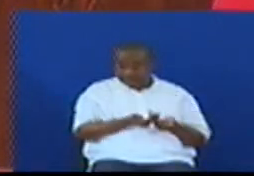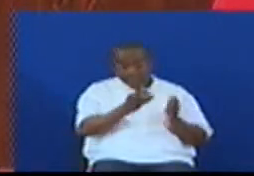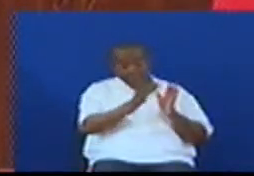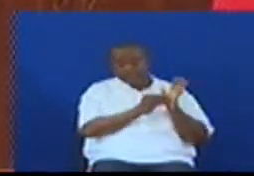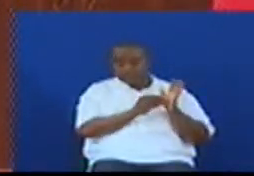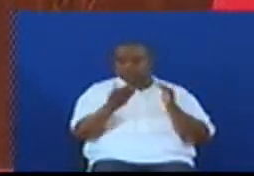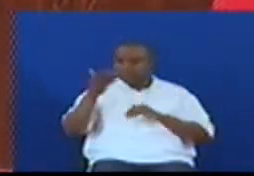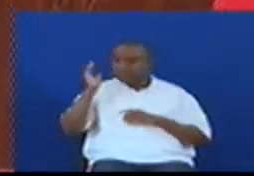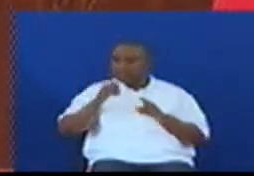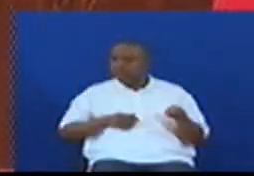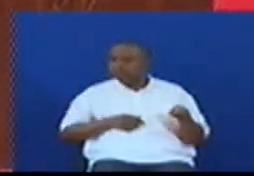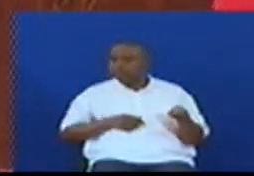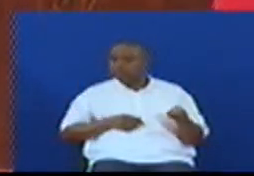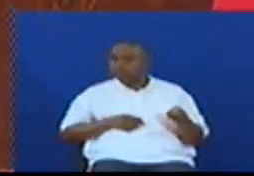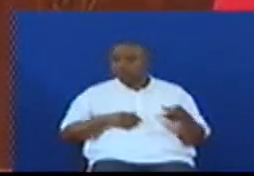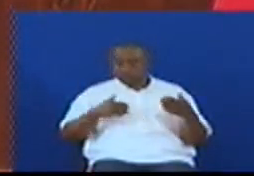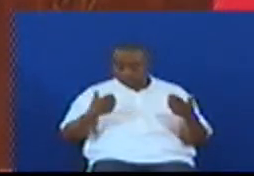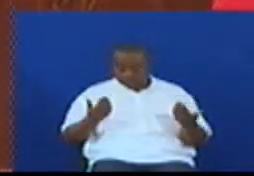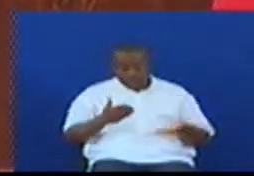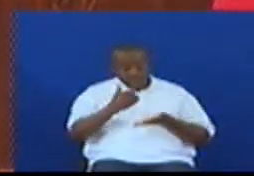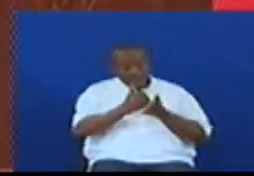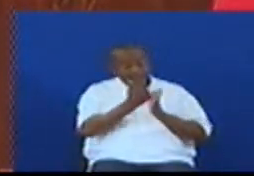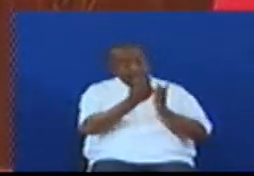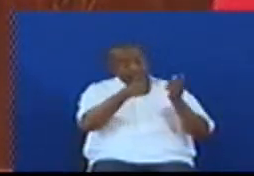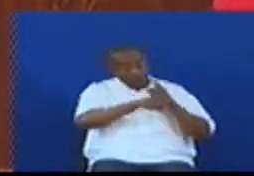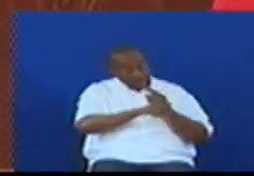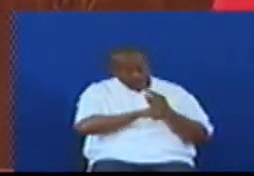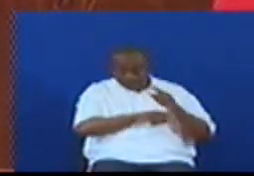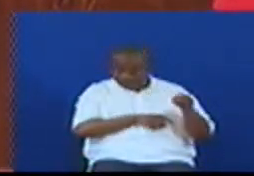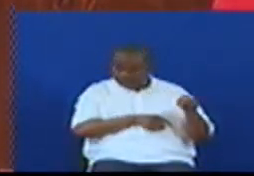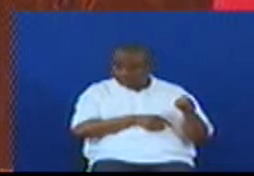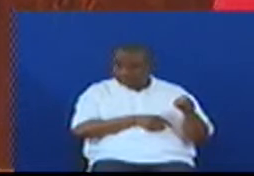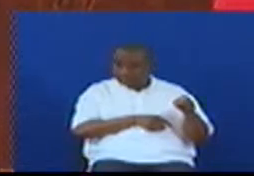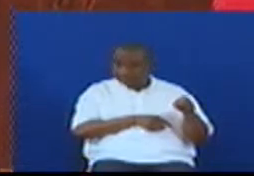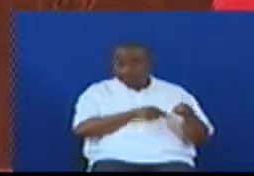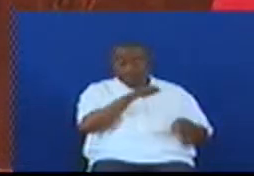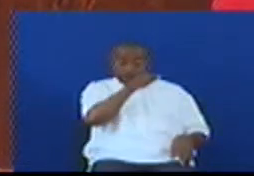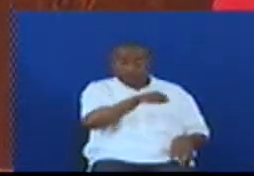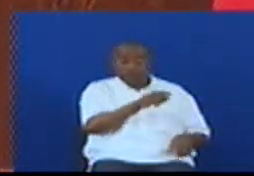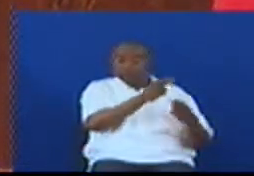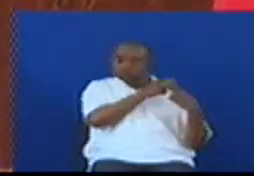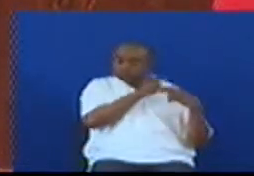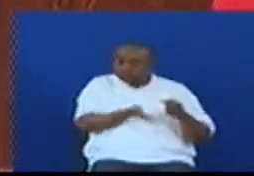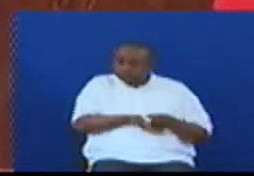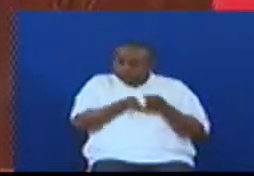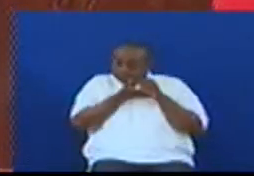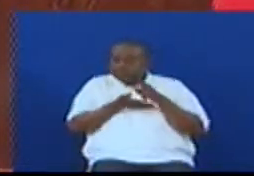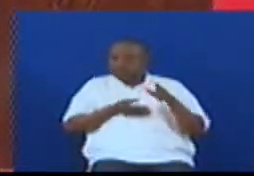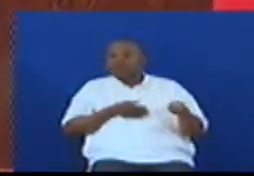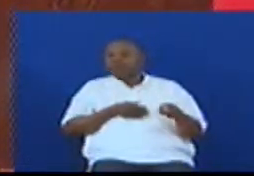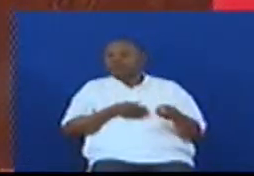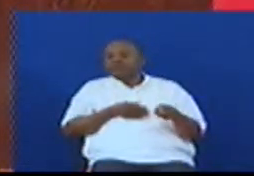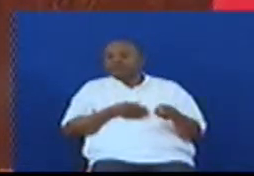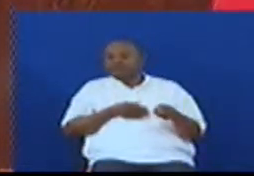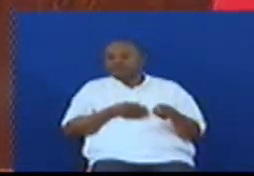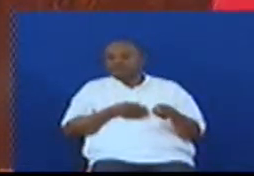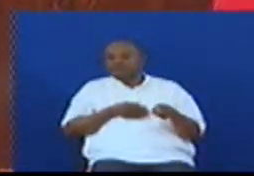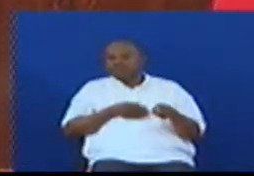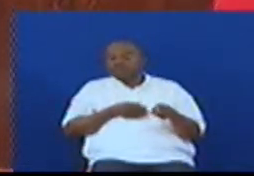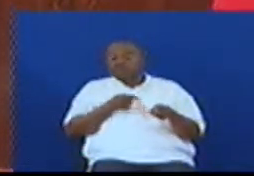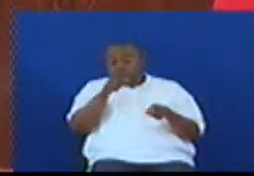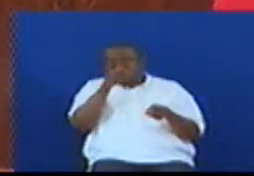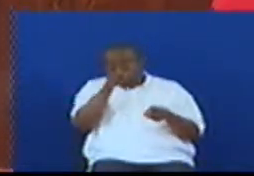za serikali, idara ya ndani, idara ya ukaguzi wa ndani ndio inatakiwa imsaidie